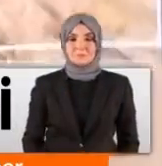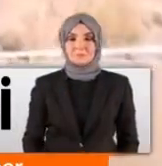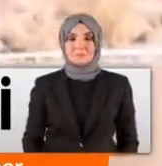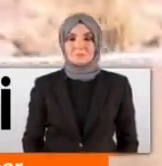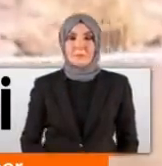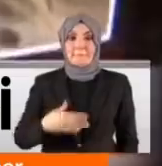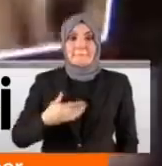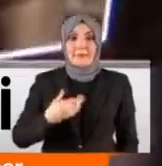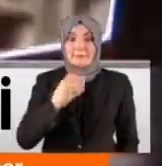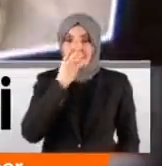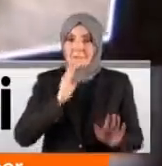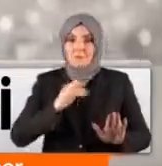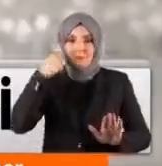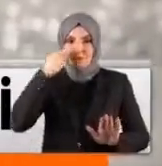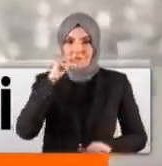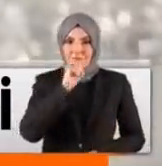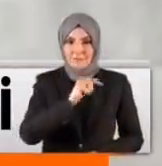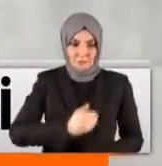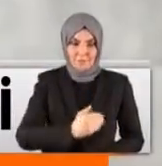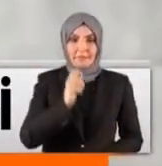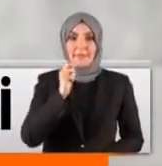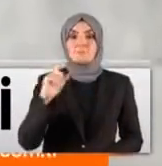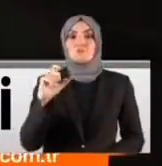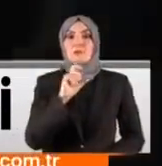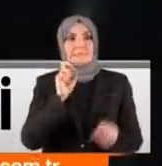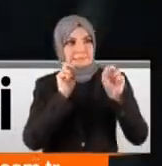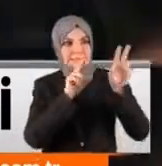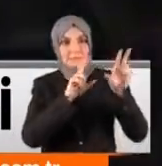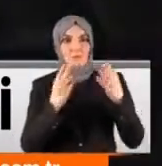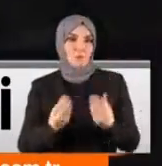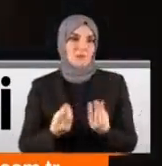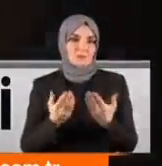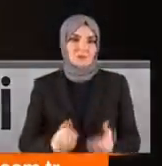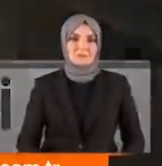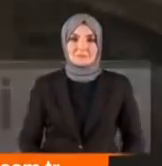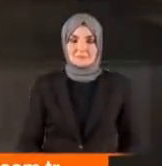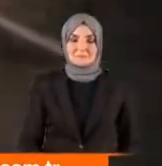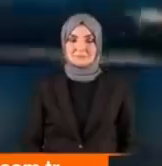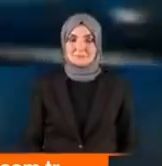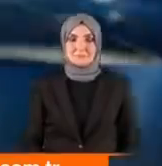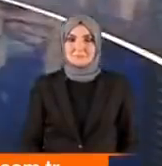bu merakla beklenen film Önümüzdeki Temmuz ayında vizyona girecek